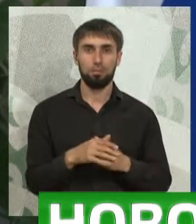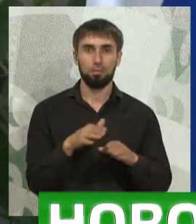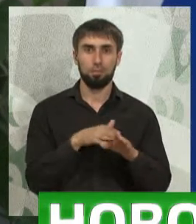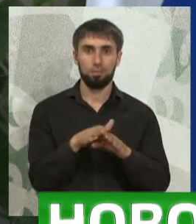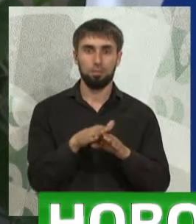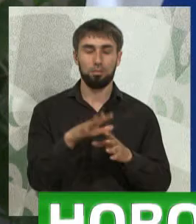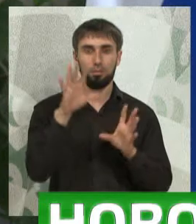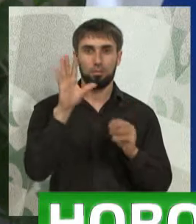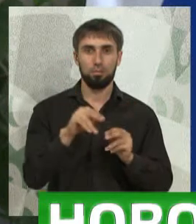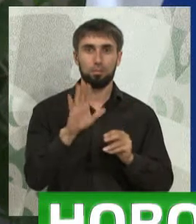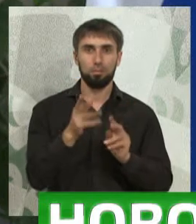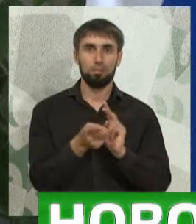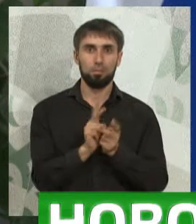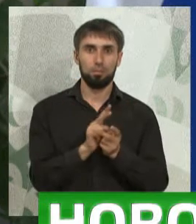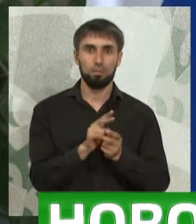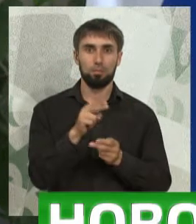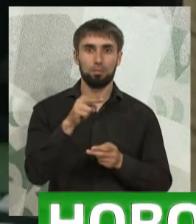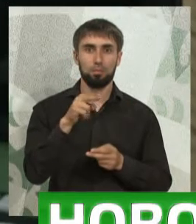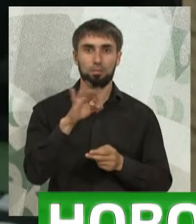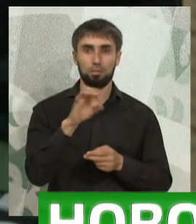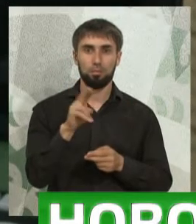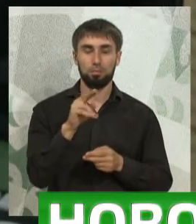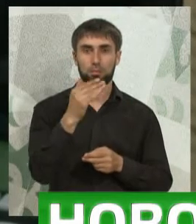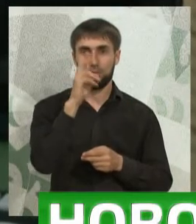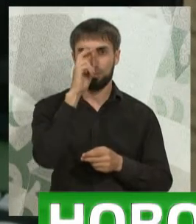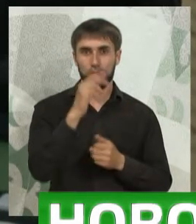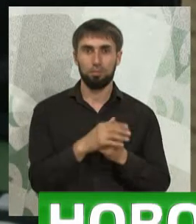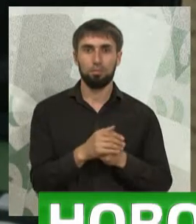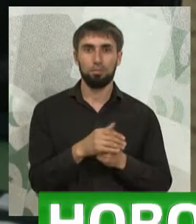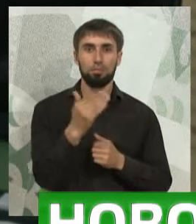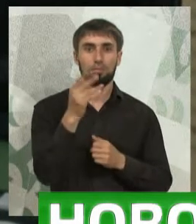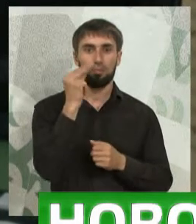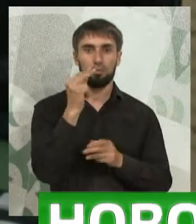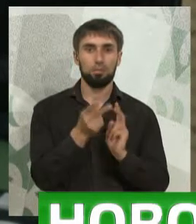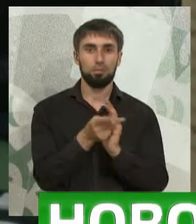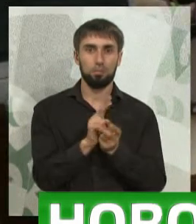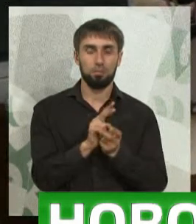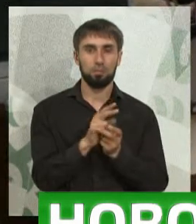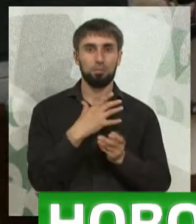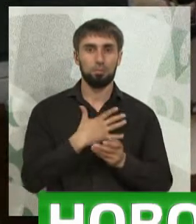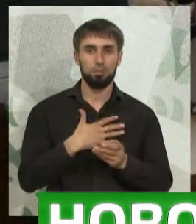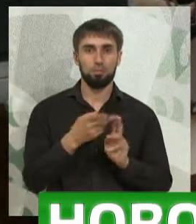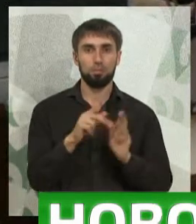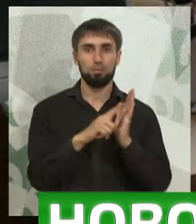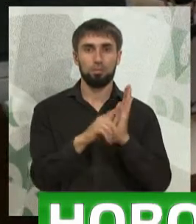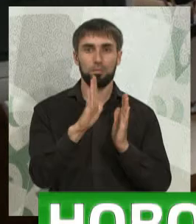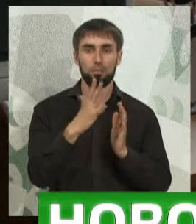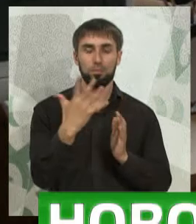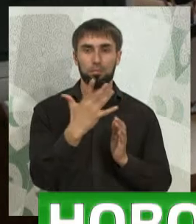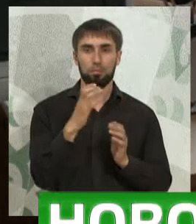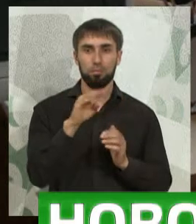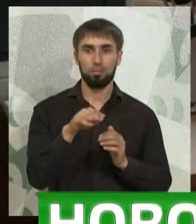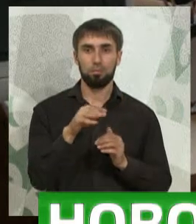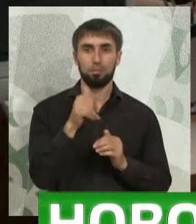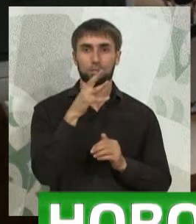полностью, всецело поменяет подход государства. В числе изменений, волнующих большинство жителей страны, и 75-я статья,